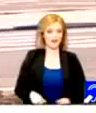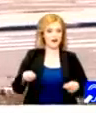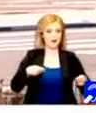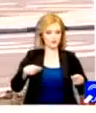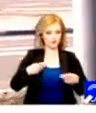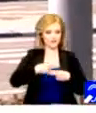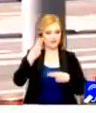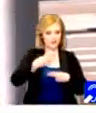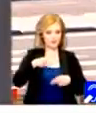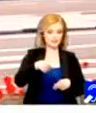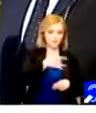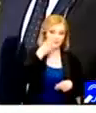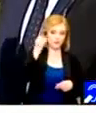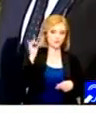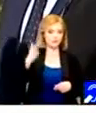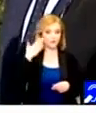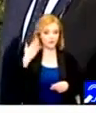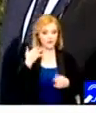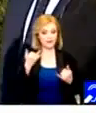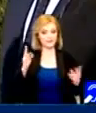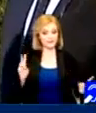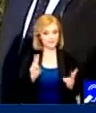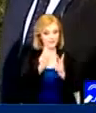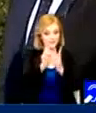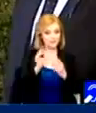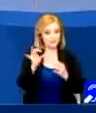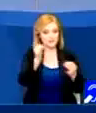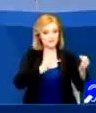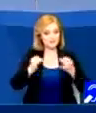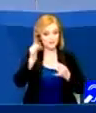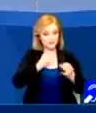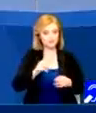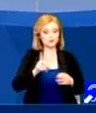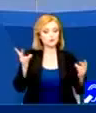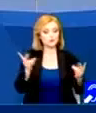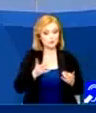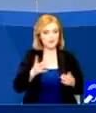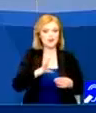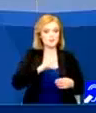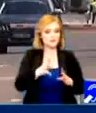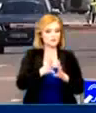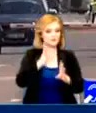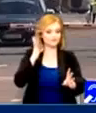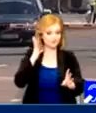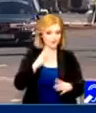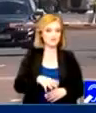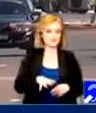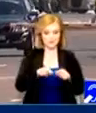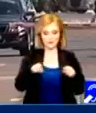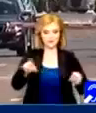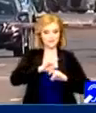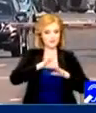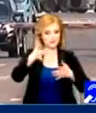Autoritățile vamale din Republica Moldova și România s-au întâlnit astăzi pentru a discuta măsurile necesare fluidizării traficului la frontieră în